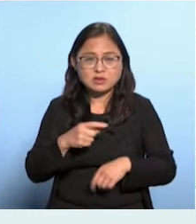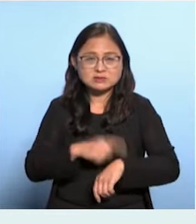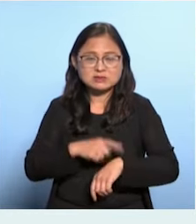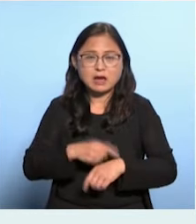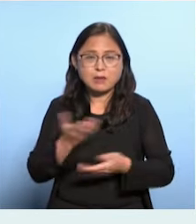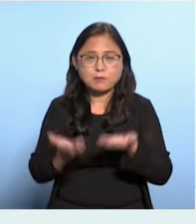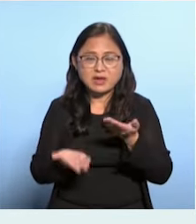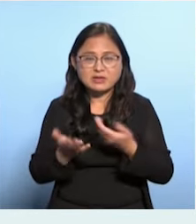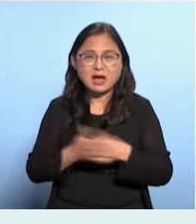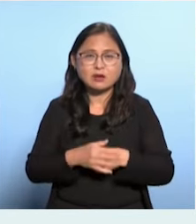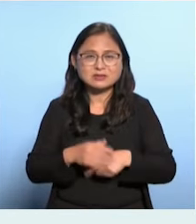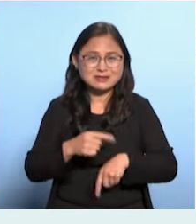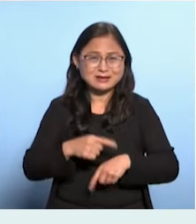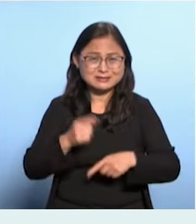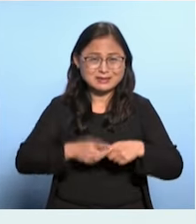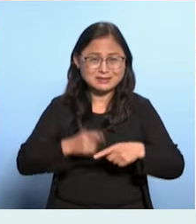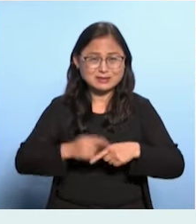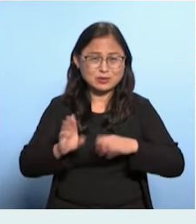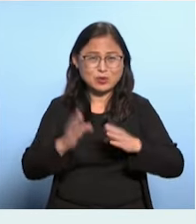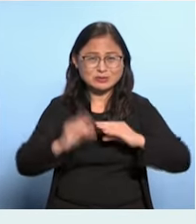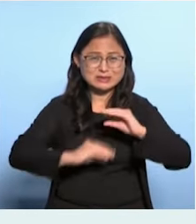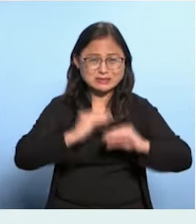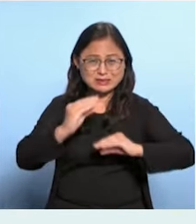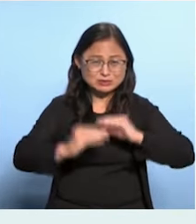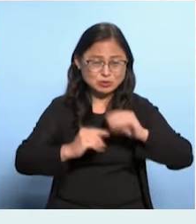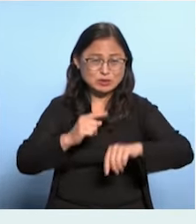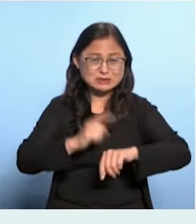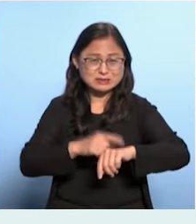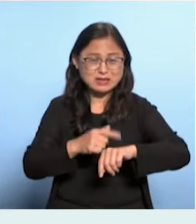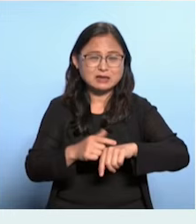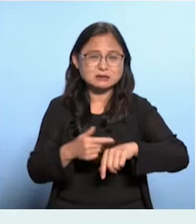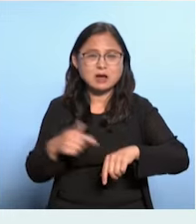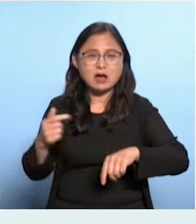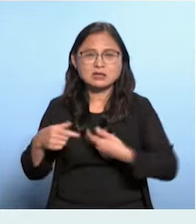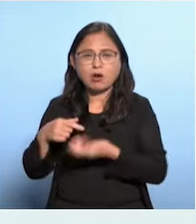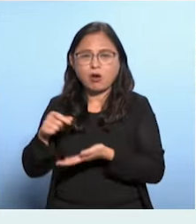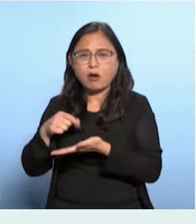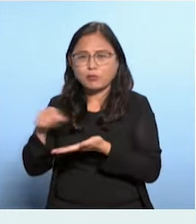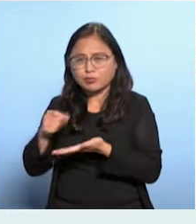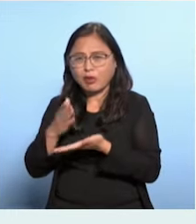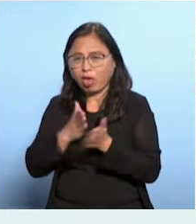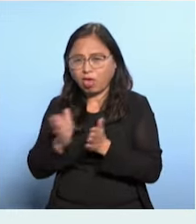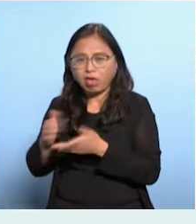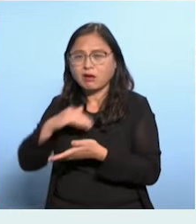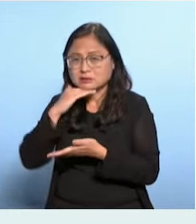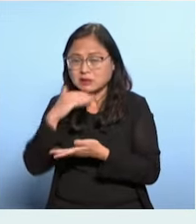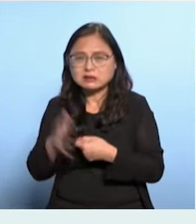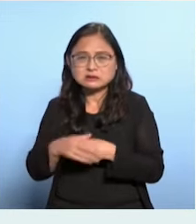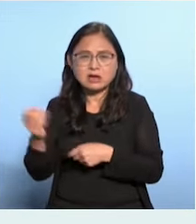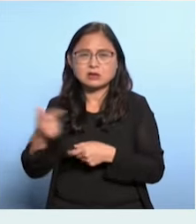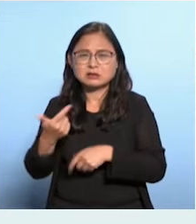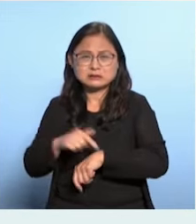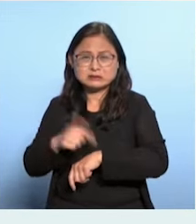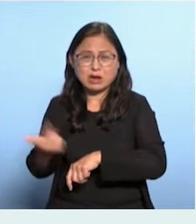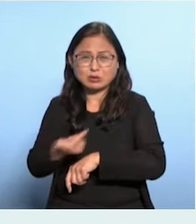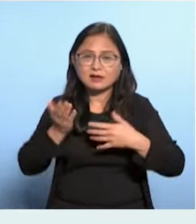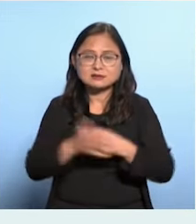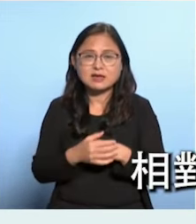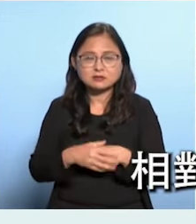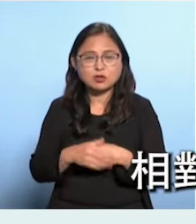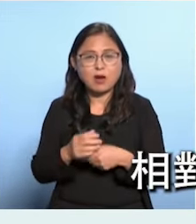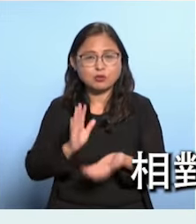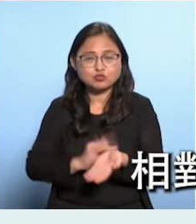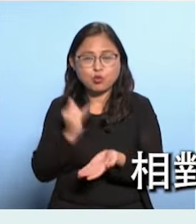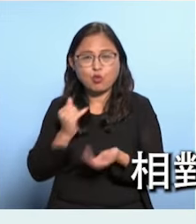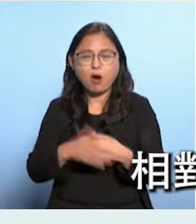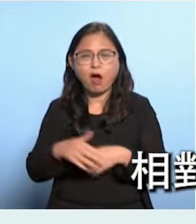程建造還要多，這些會大量地增加了工程造價的成本。